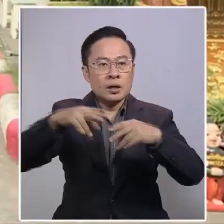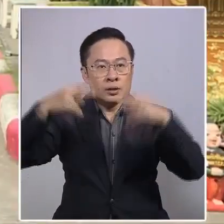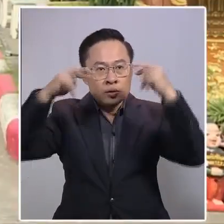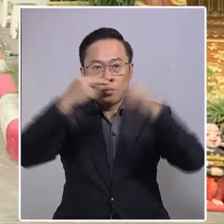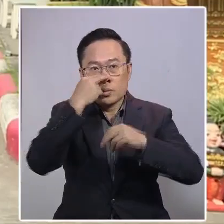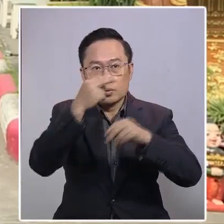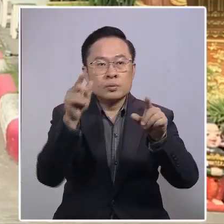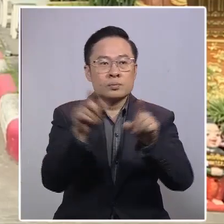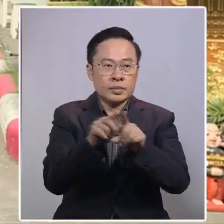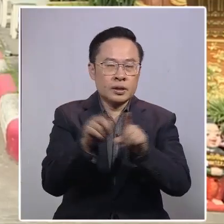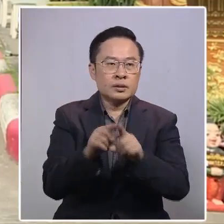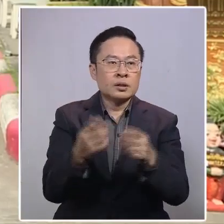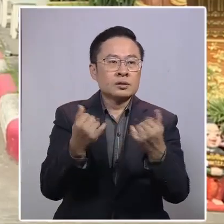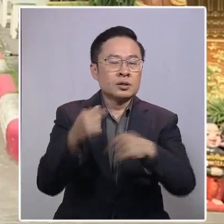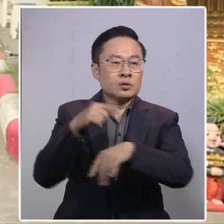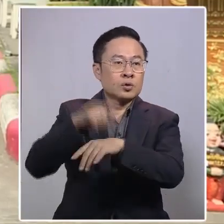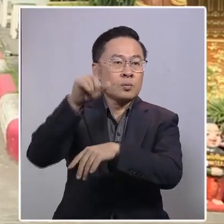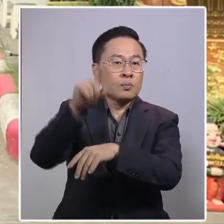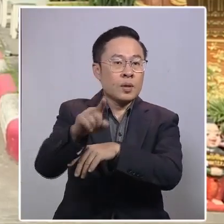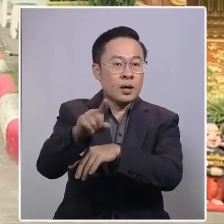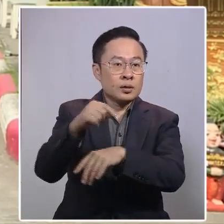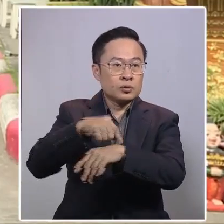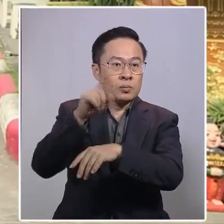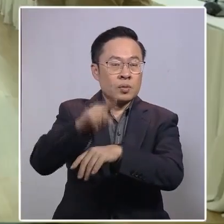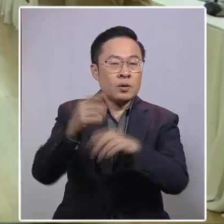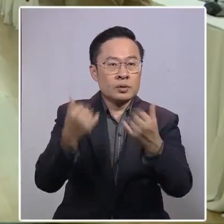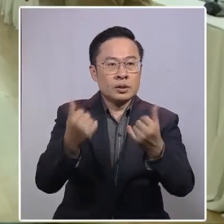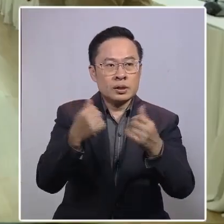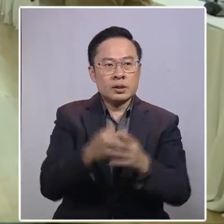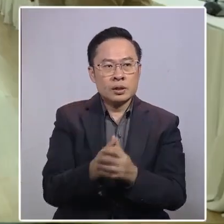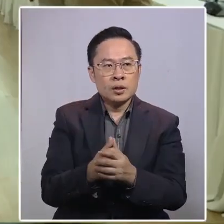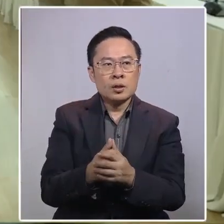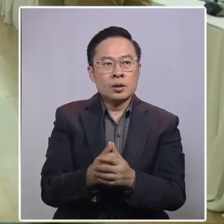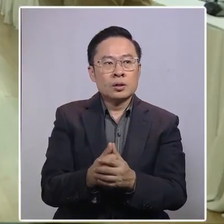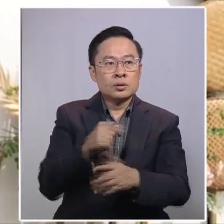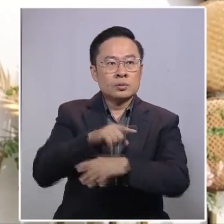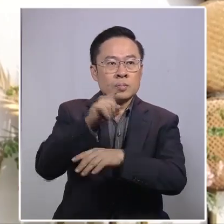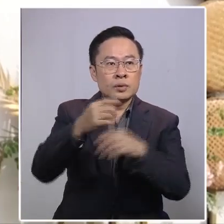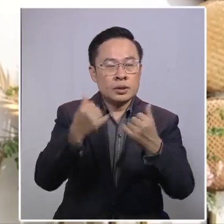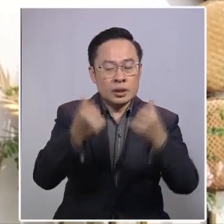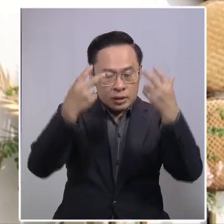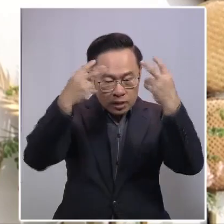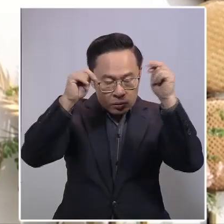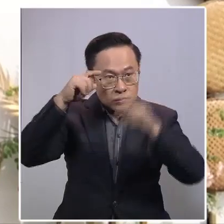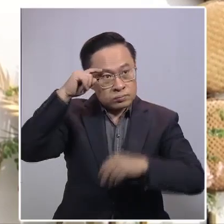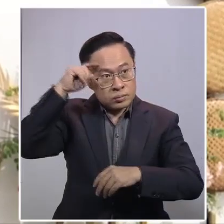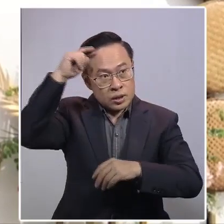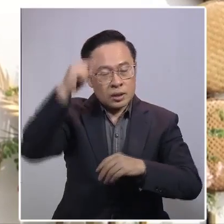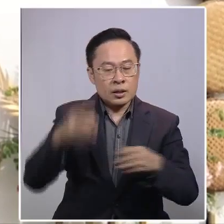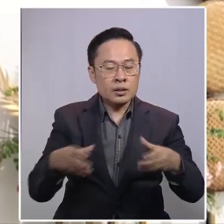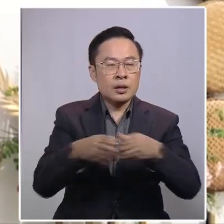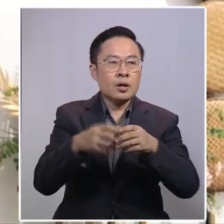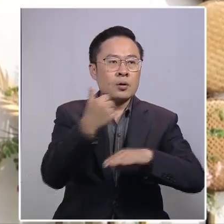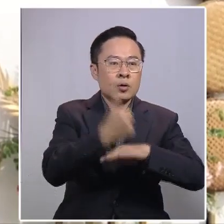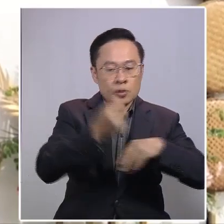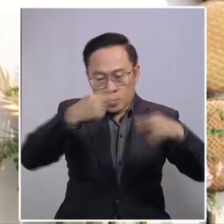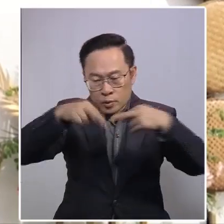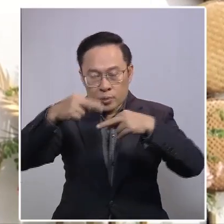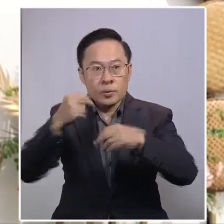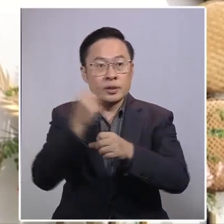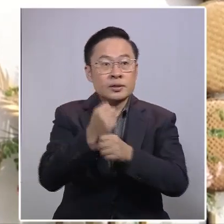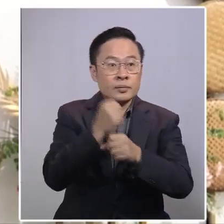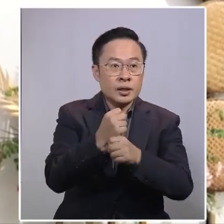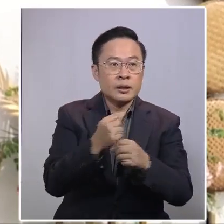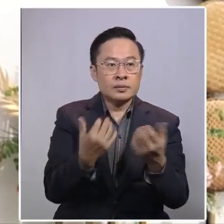นะครับในช่วงบ่ายวันนี้นายเศรษฐาทวีสินนายกรัฐมนตรีและคณะจะเดินทางมาถึงจุดที่ผมรายงานอยู่นี้โดยจะมาตรวจติดตาม